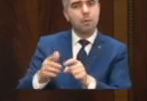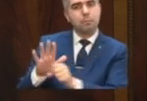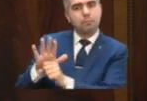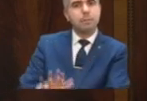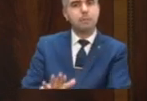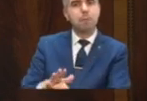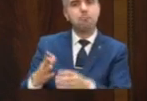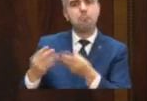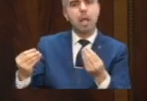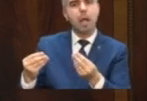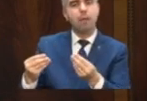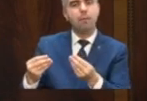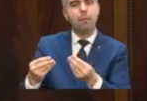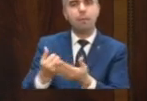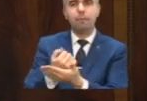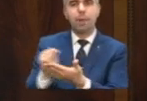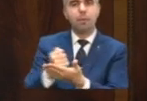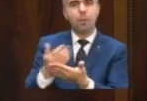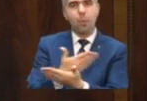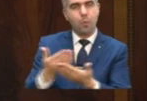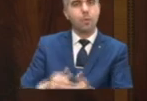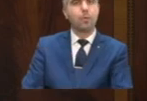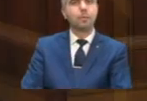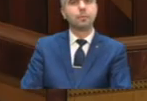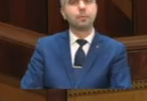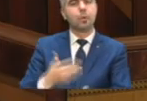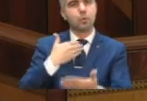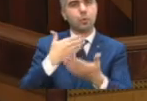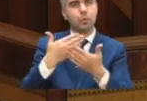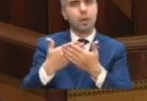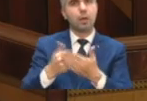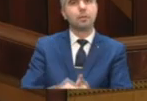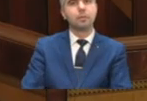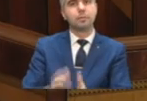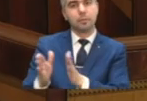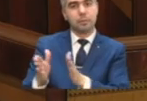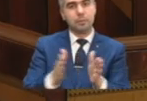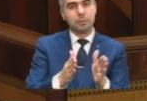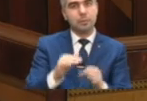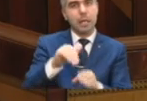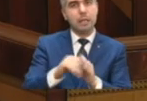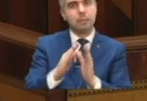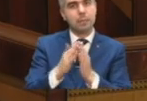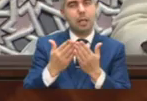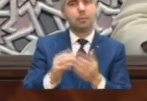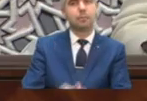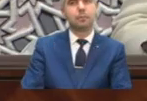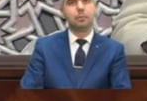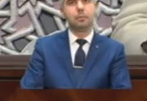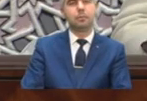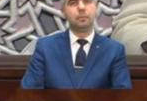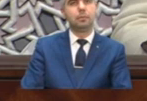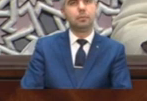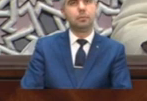المراكز. شكراً التي شكراً السيد النائب المحترم. الكلمة للمجموعة النيابية للتقدم